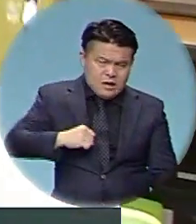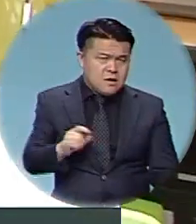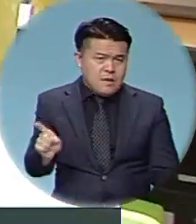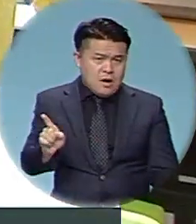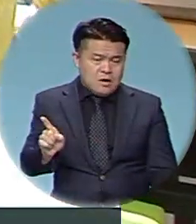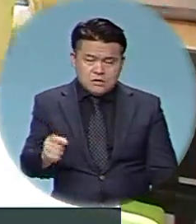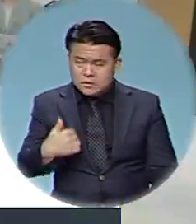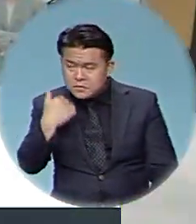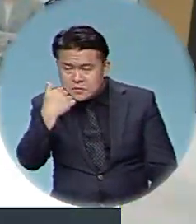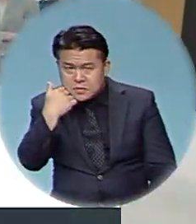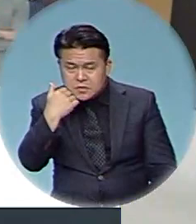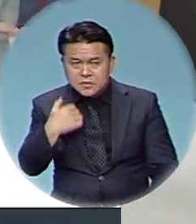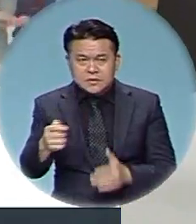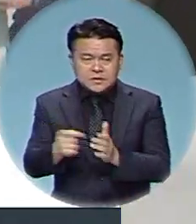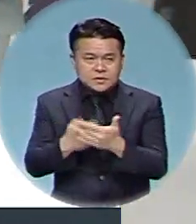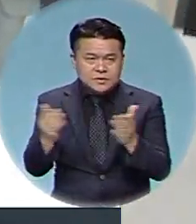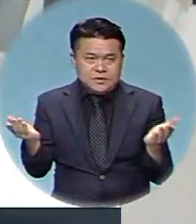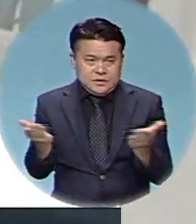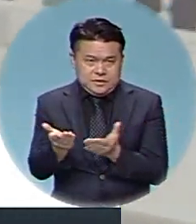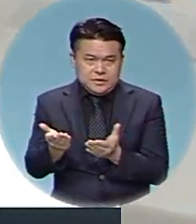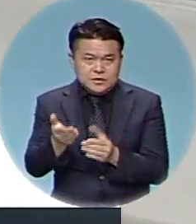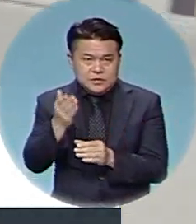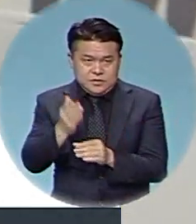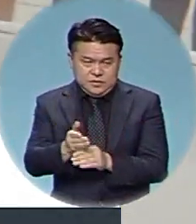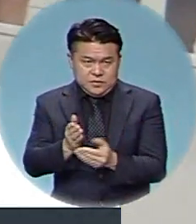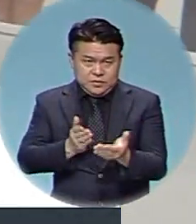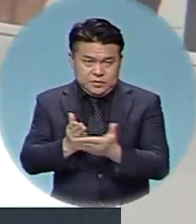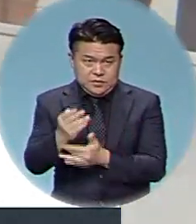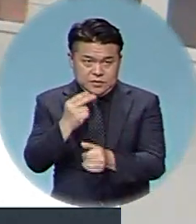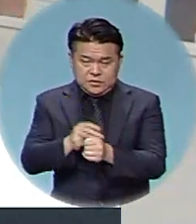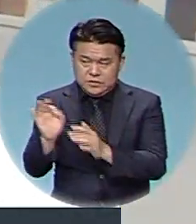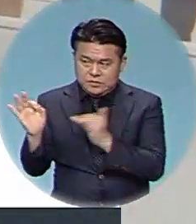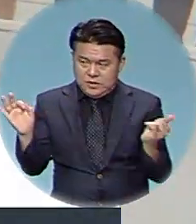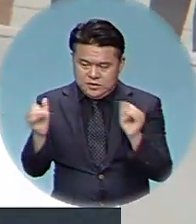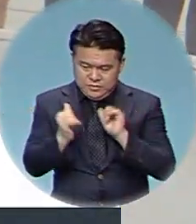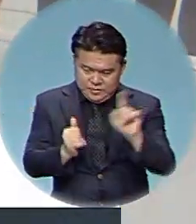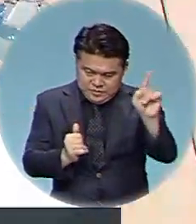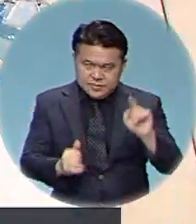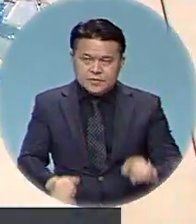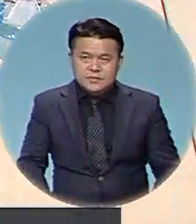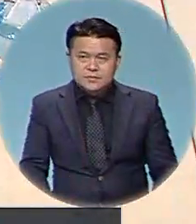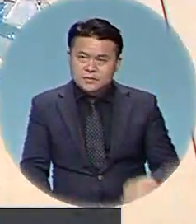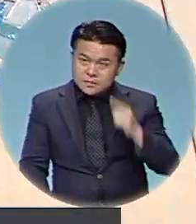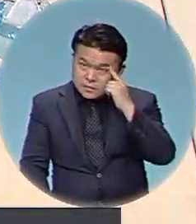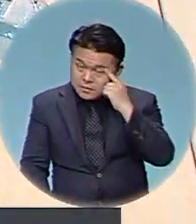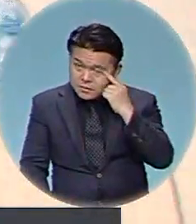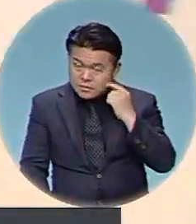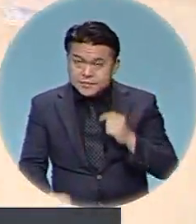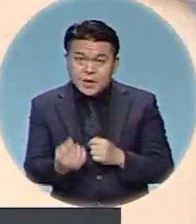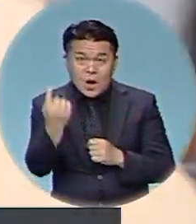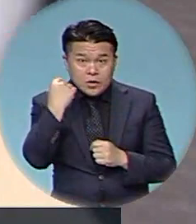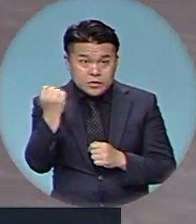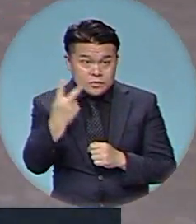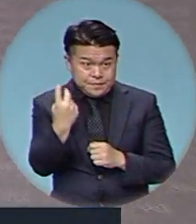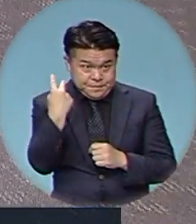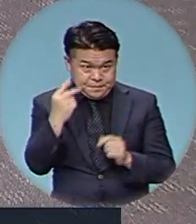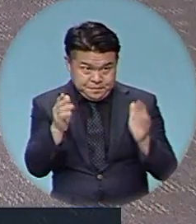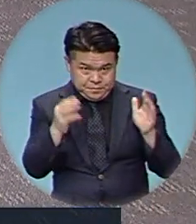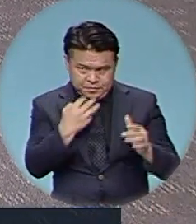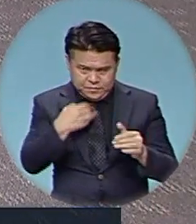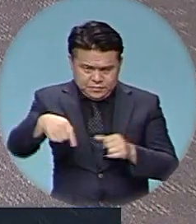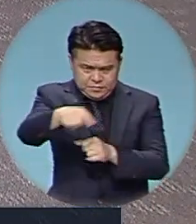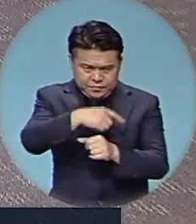병원으로 복귀하지 않은 응급실에서 근무하던 전공의 10명을 고발한 겁니다. 보건복지부는 어제와 그제